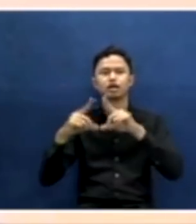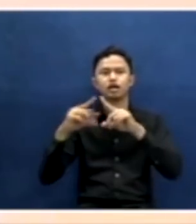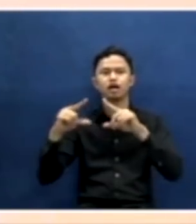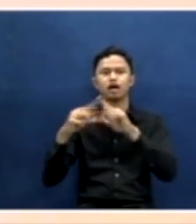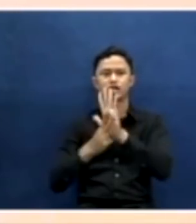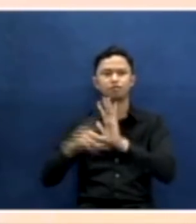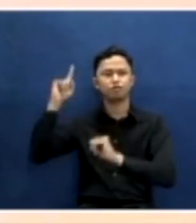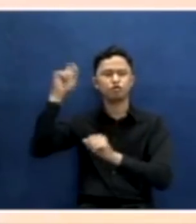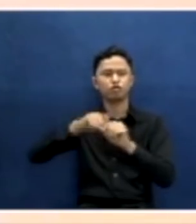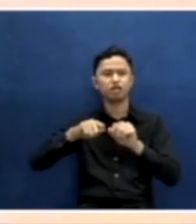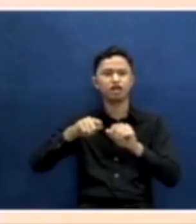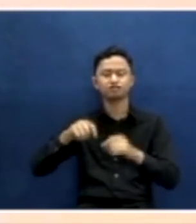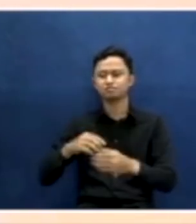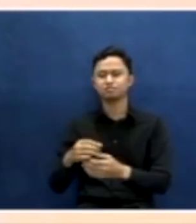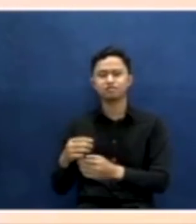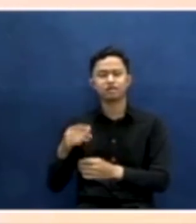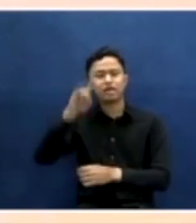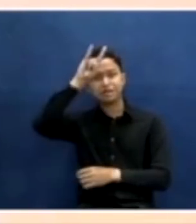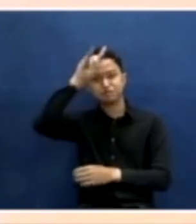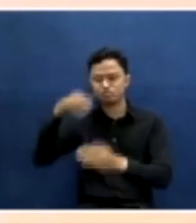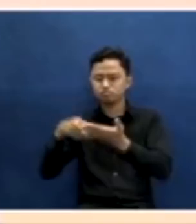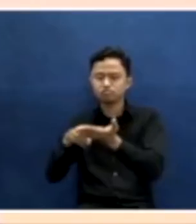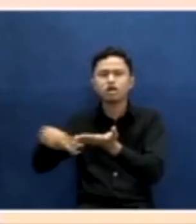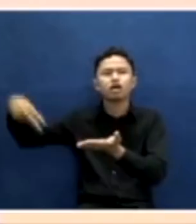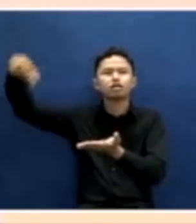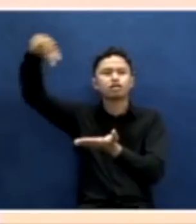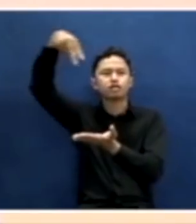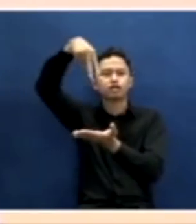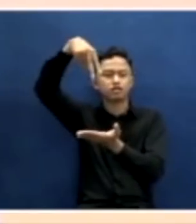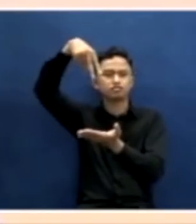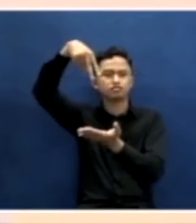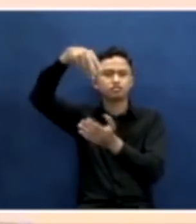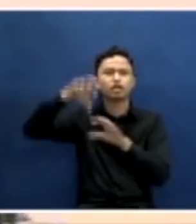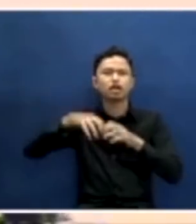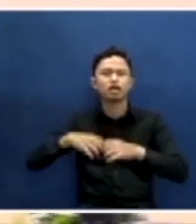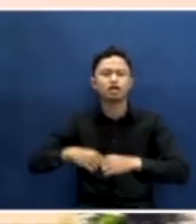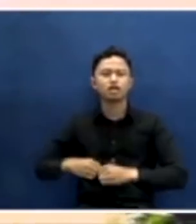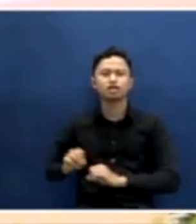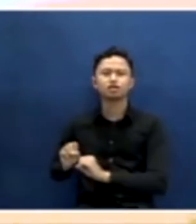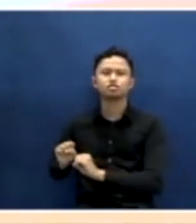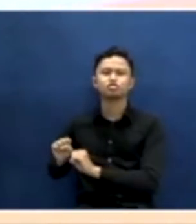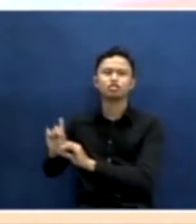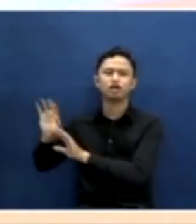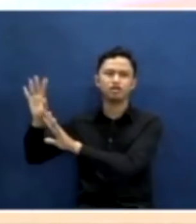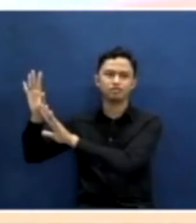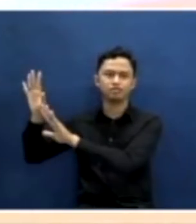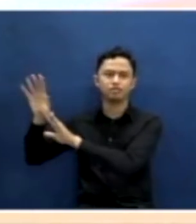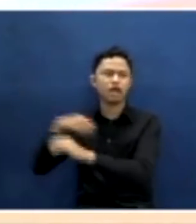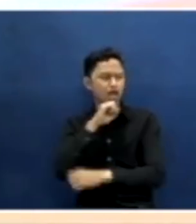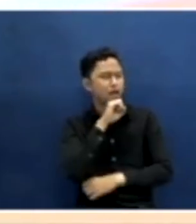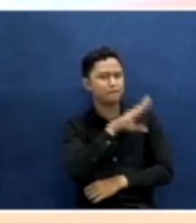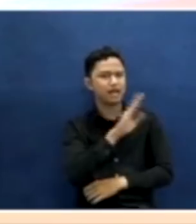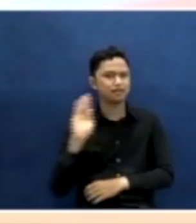di surga iblis naik Ke Pintu Surga untuk kemudian memberikan narasi memberikan racun pemikiran bahwasanya